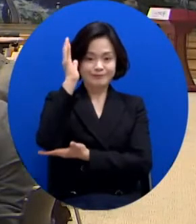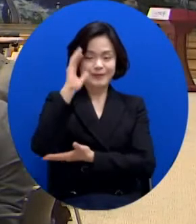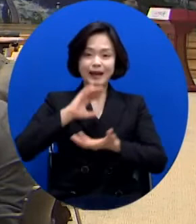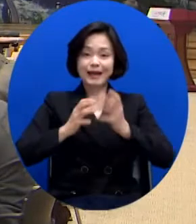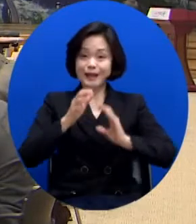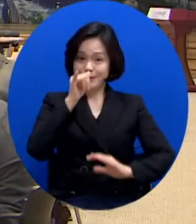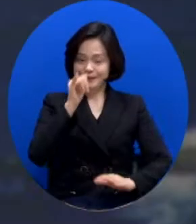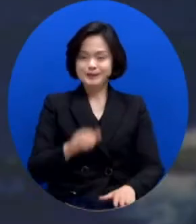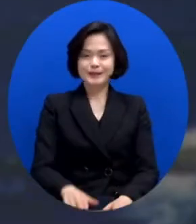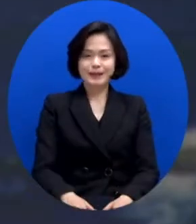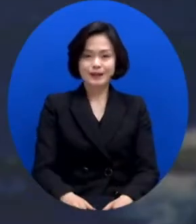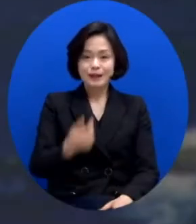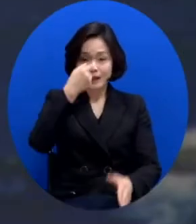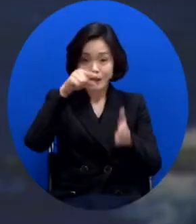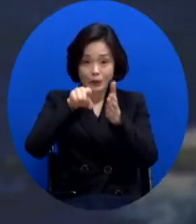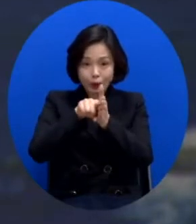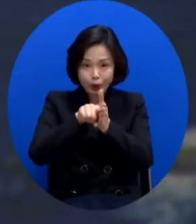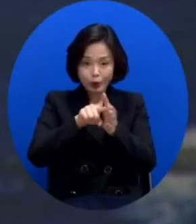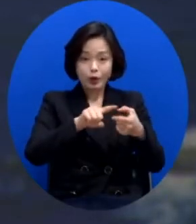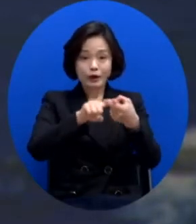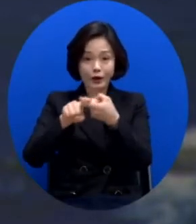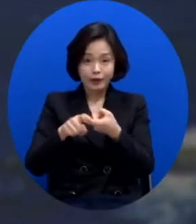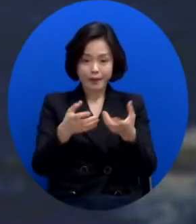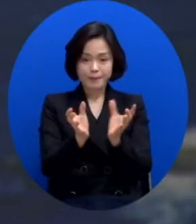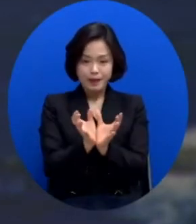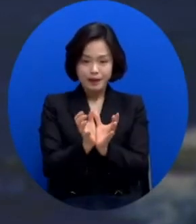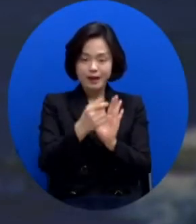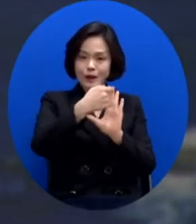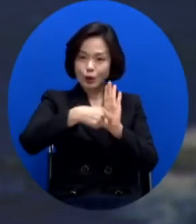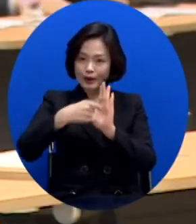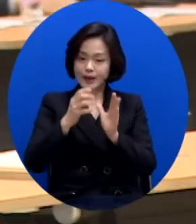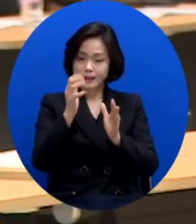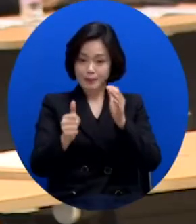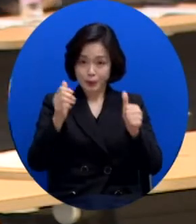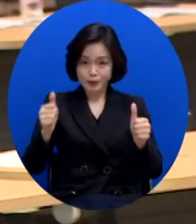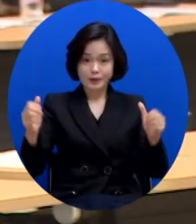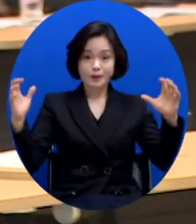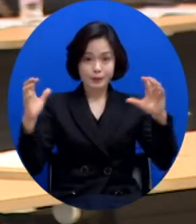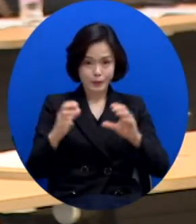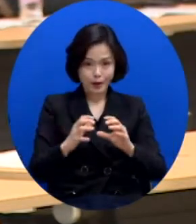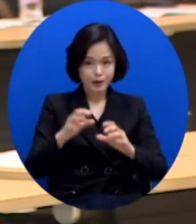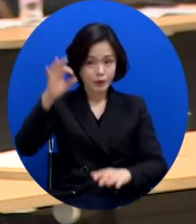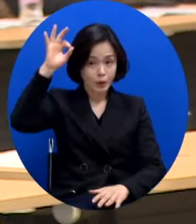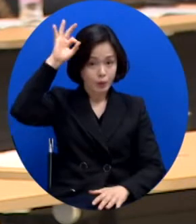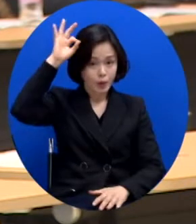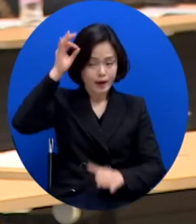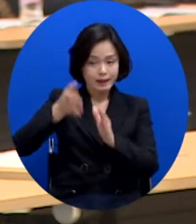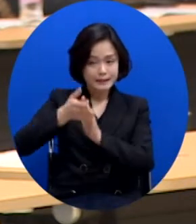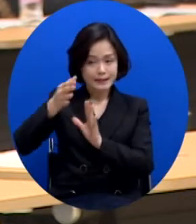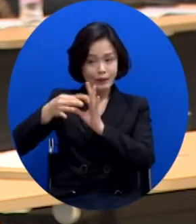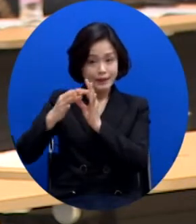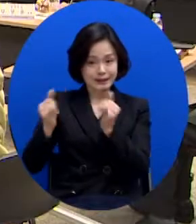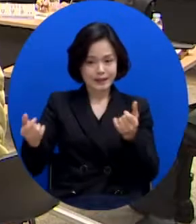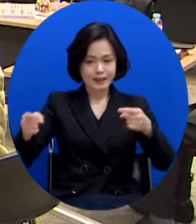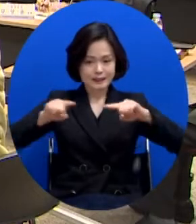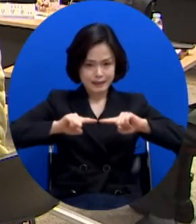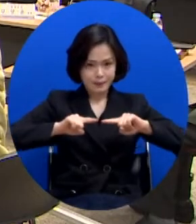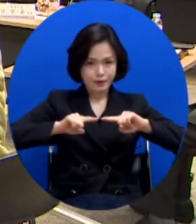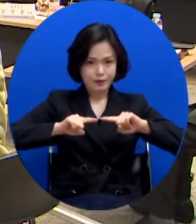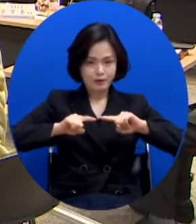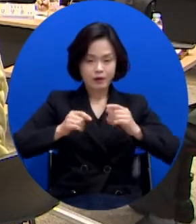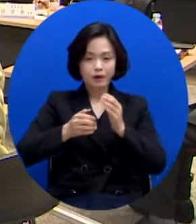포항시 기독교 교회연합회 소속 교단 대표들과 포항시 관계자들이 참여한 이번 간담회에서 이강덕